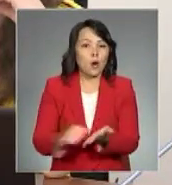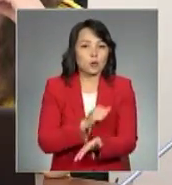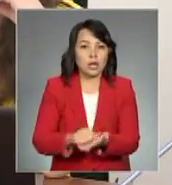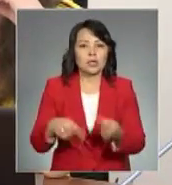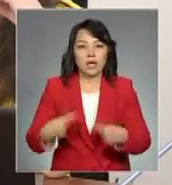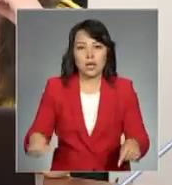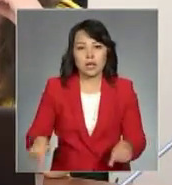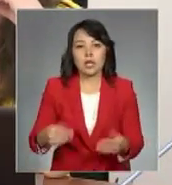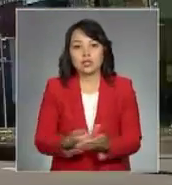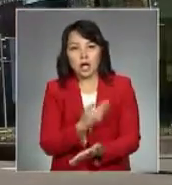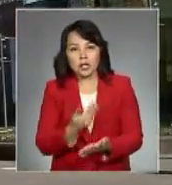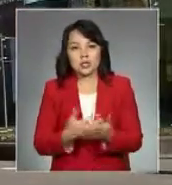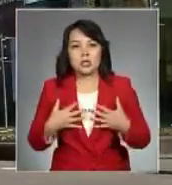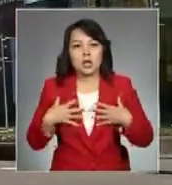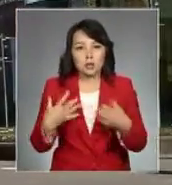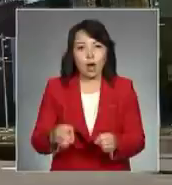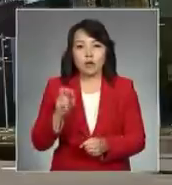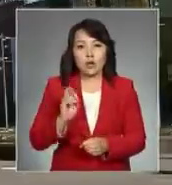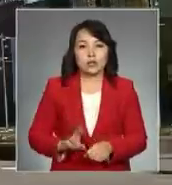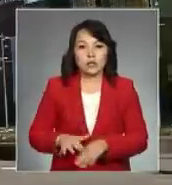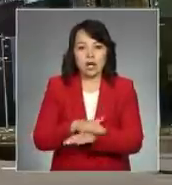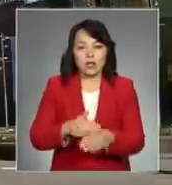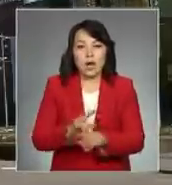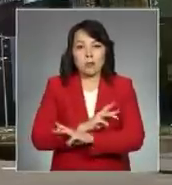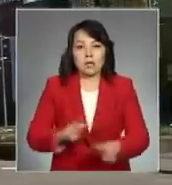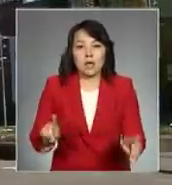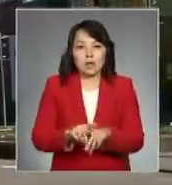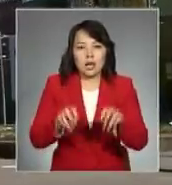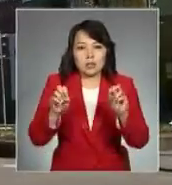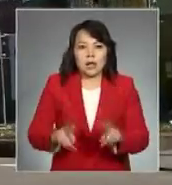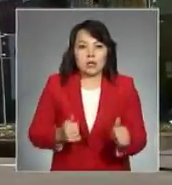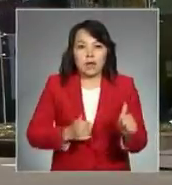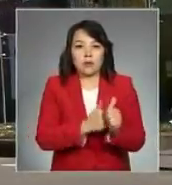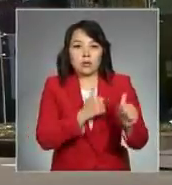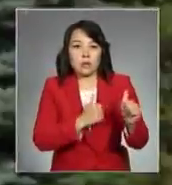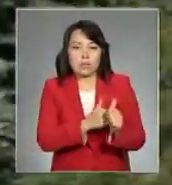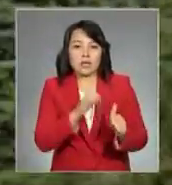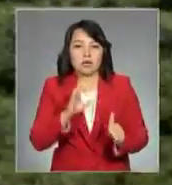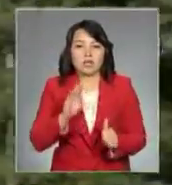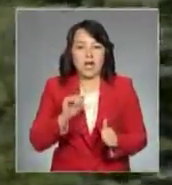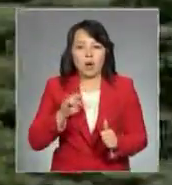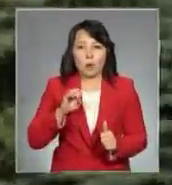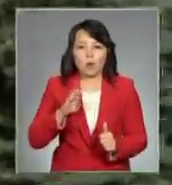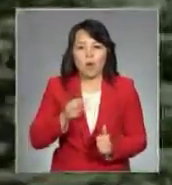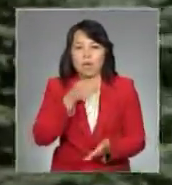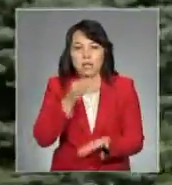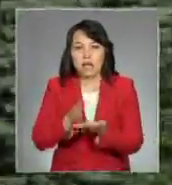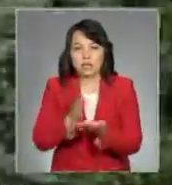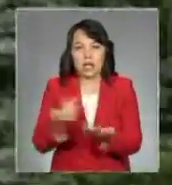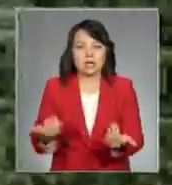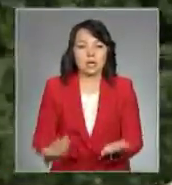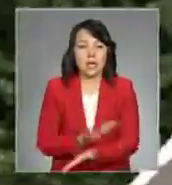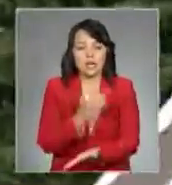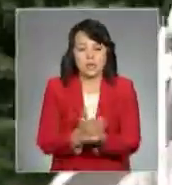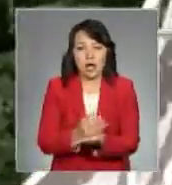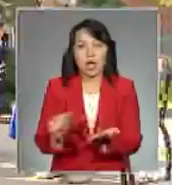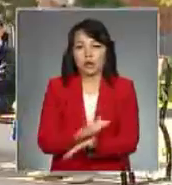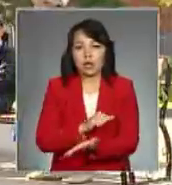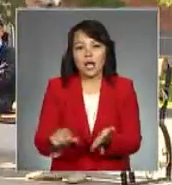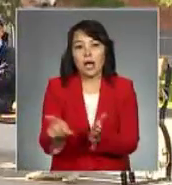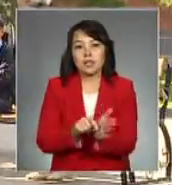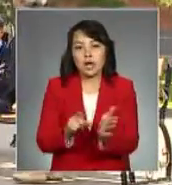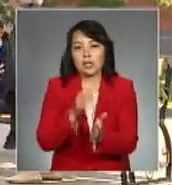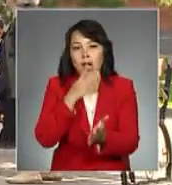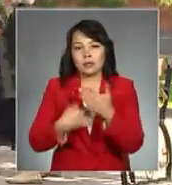де жаңалықтарды денсаулық сақтау және әлеуметтік даму министрінің орынбасары Светлана Жақыпова түсіндіріп берді. Жаңа құжатқа сай зейнетақы көлемі